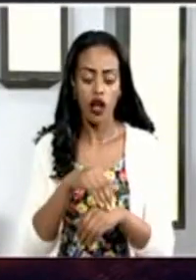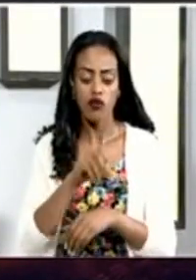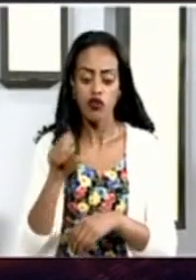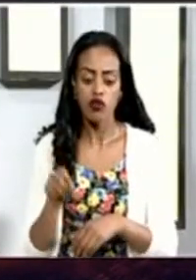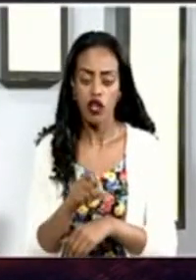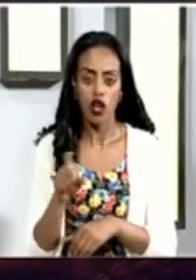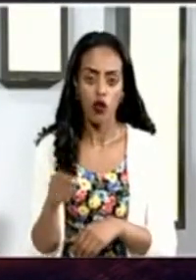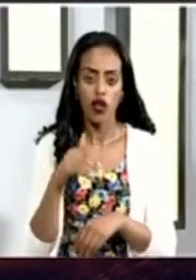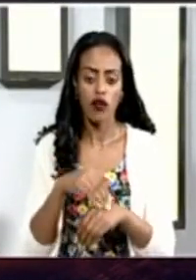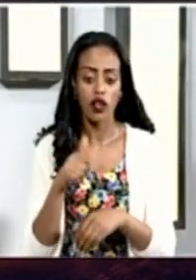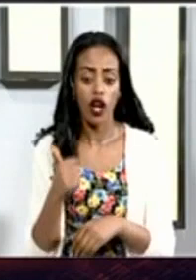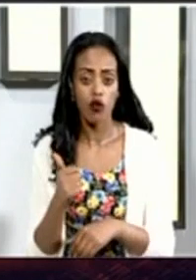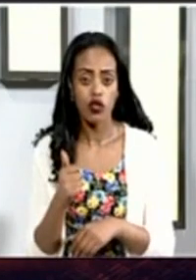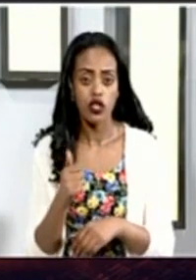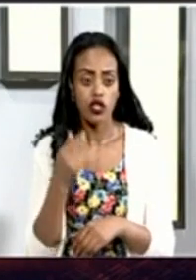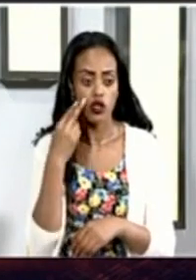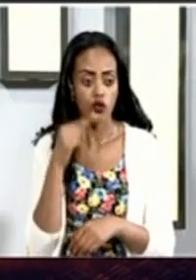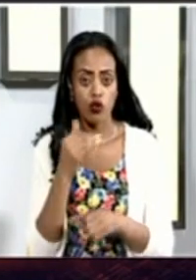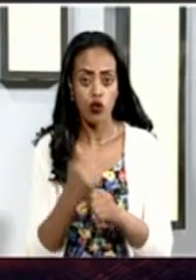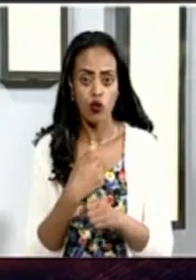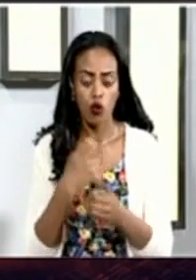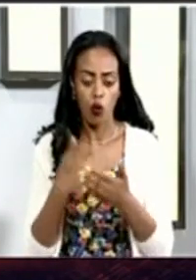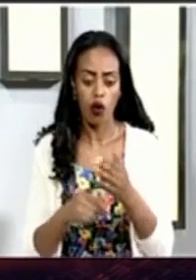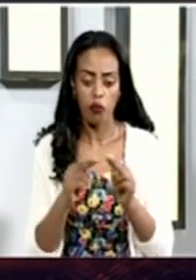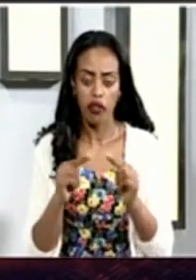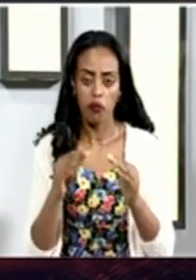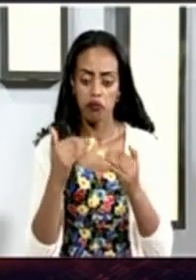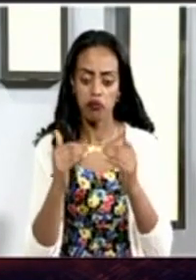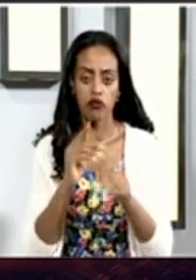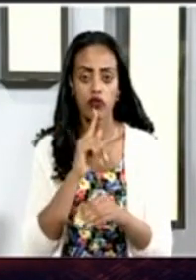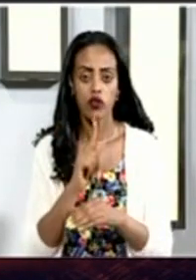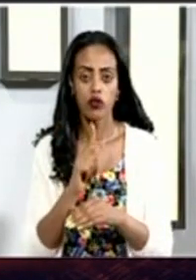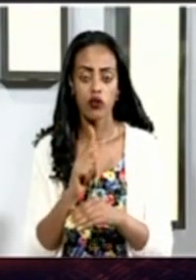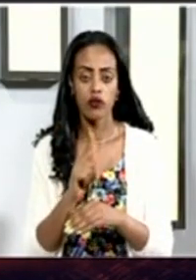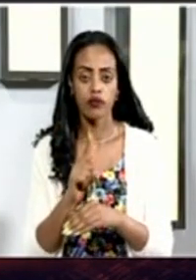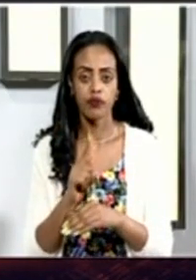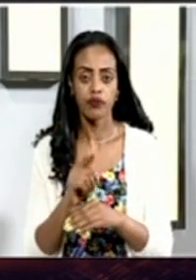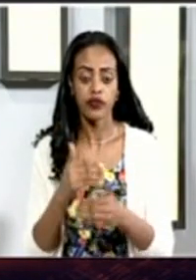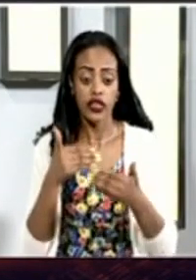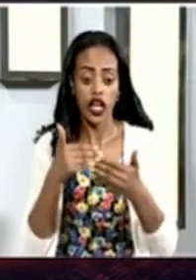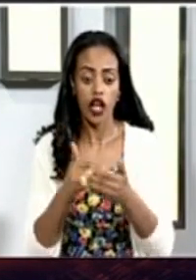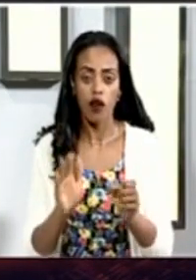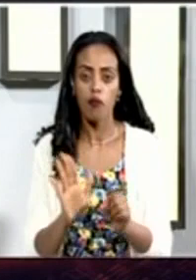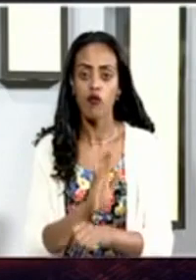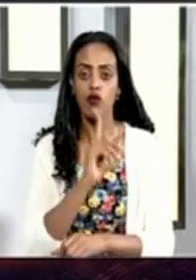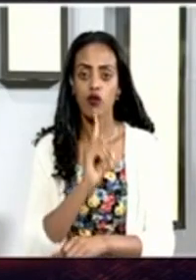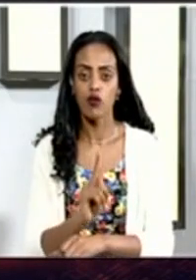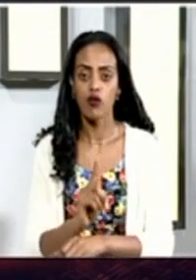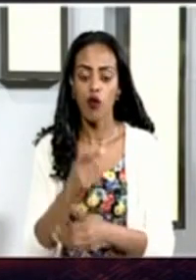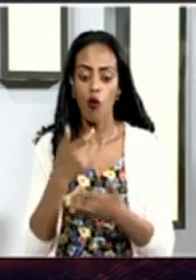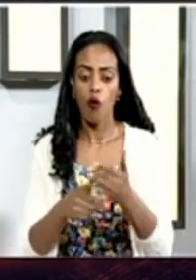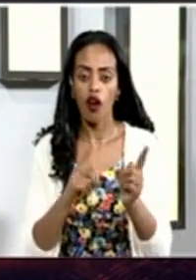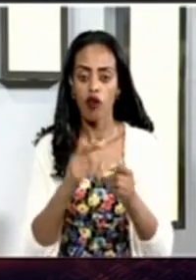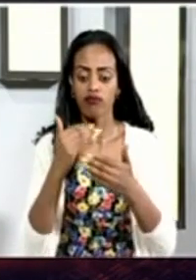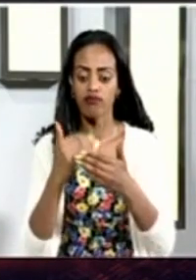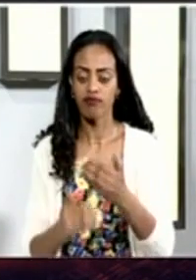خون أفتهم كالوت أربع مزله واجو عري وزور رون سلزخانة كربون موليو واجاون كنيسن